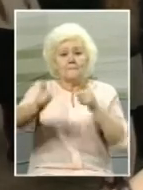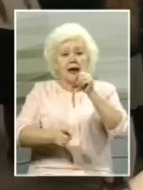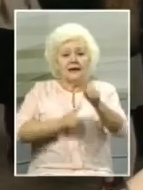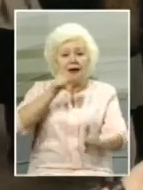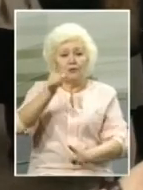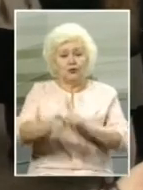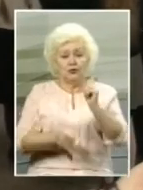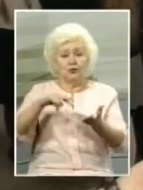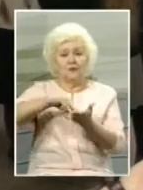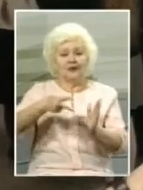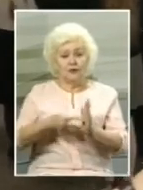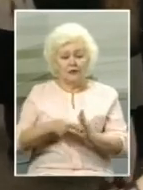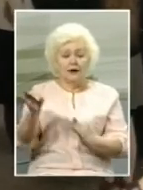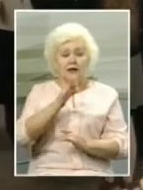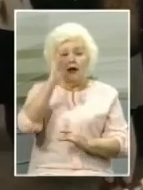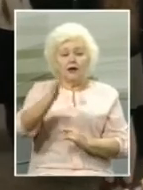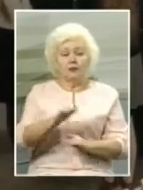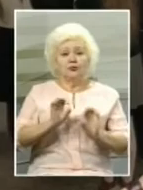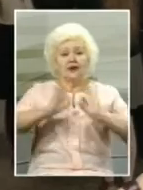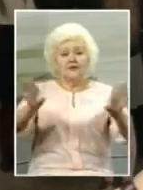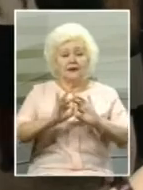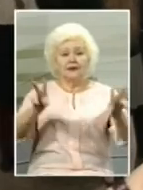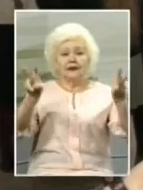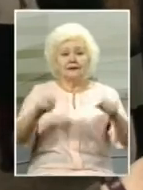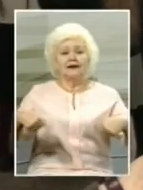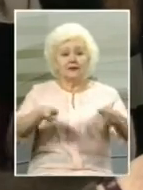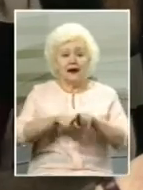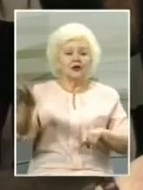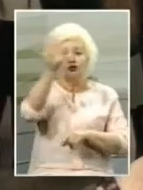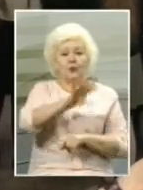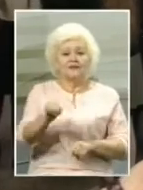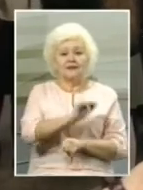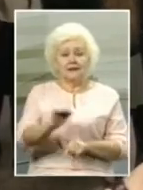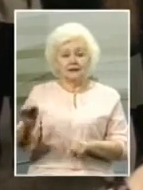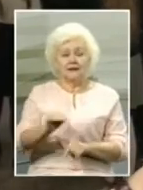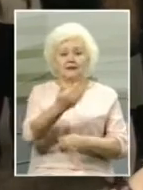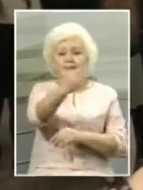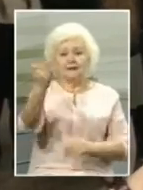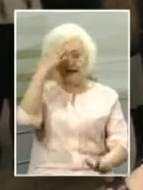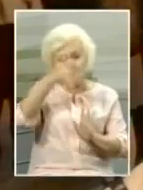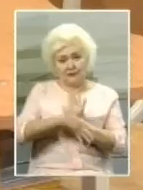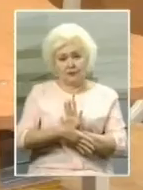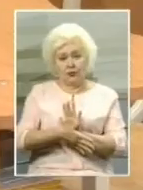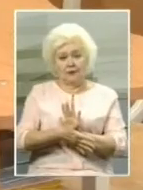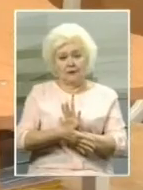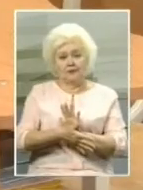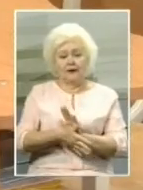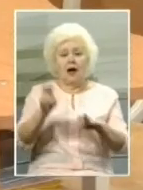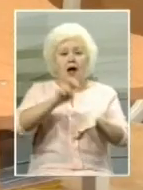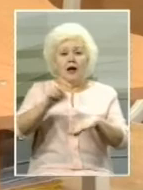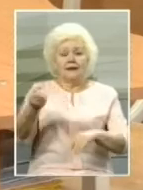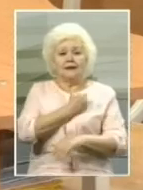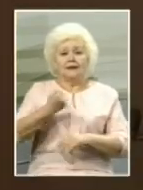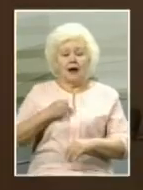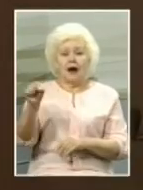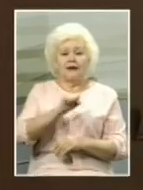перебудуємо планування і будемо викладати теми так, щоб всі діти їх засвоїли.